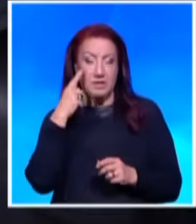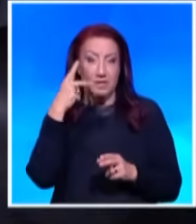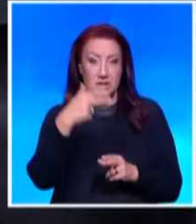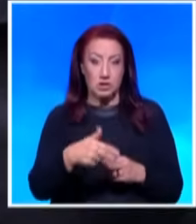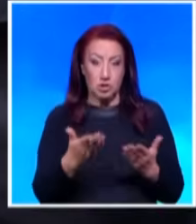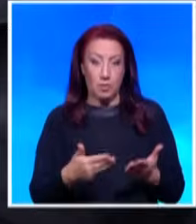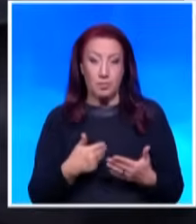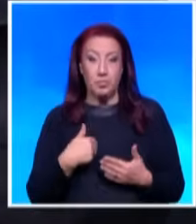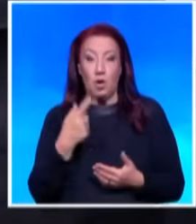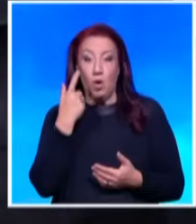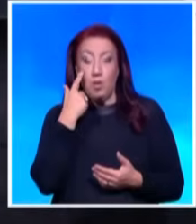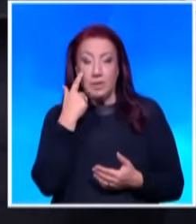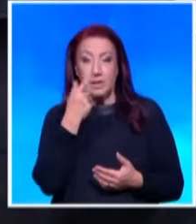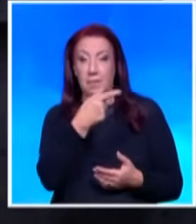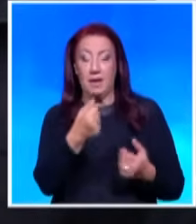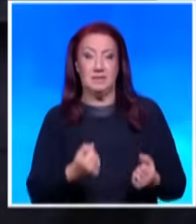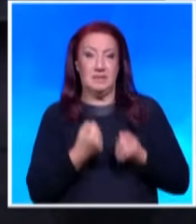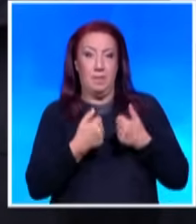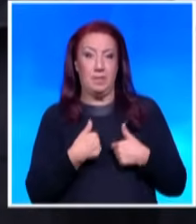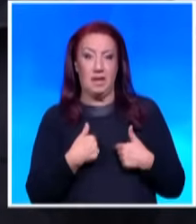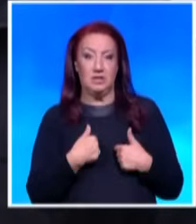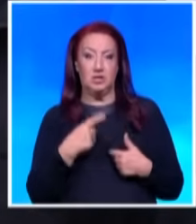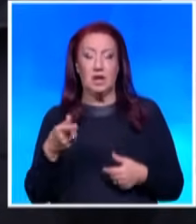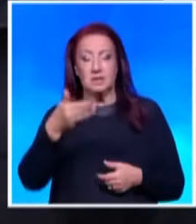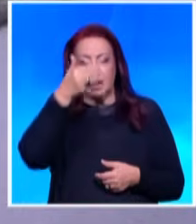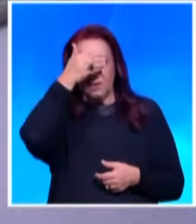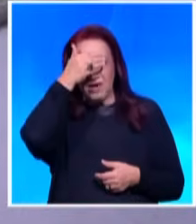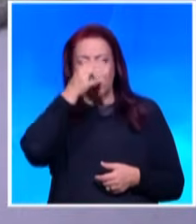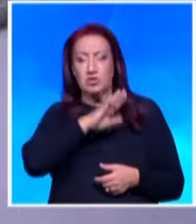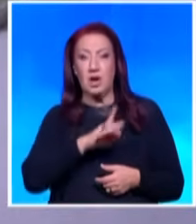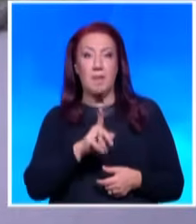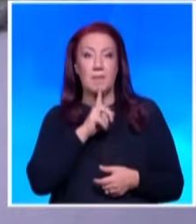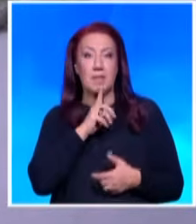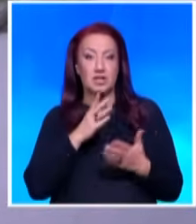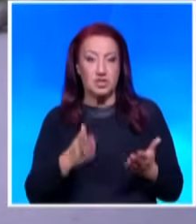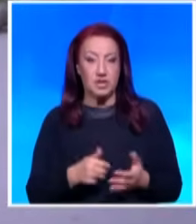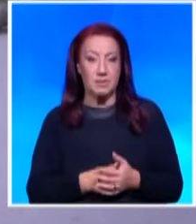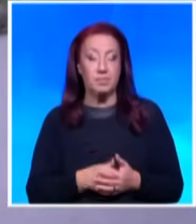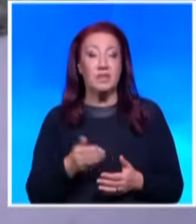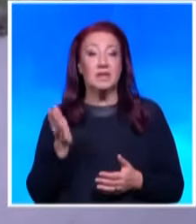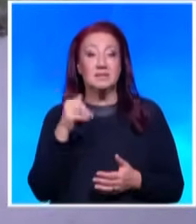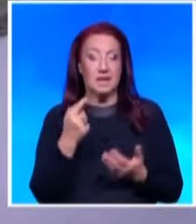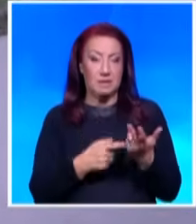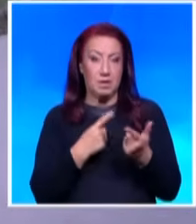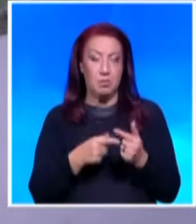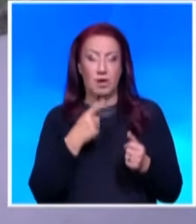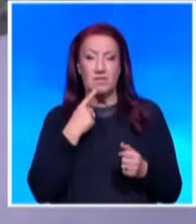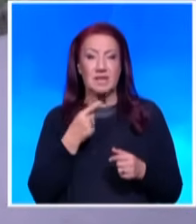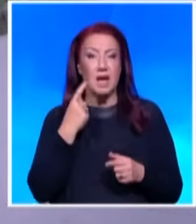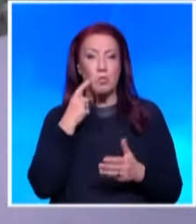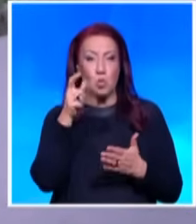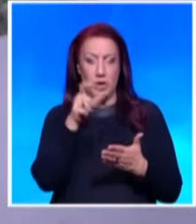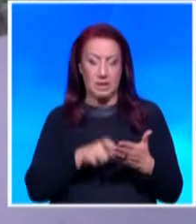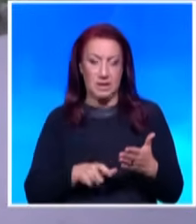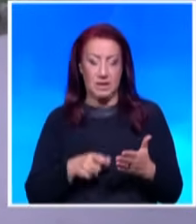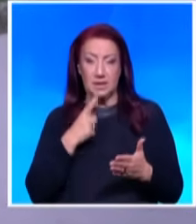Опитах се, обаче те ме заплашиха, казаха да се затворим очите и да си мълчим. След преброяването на бюлетините в изборното помещение нахлуват